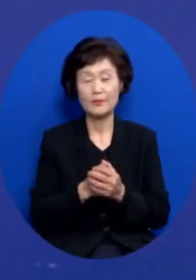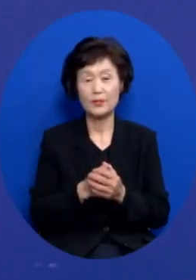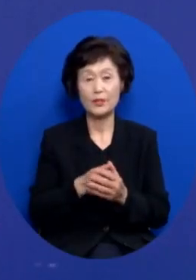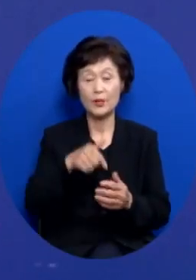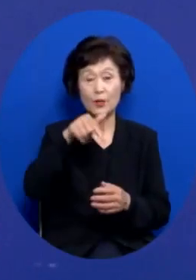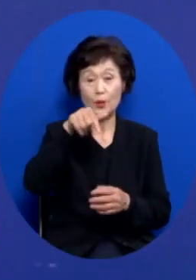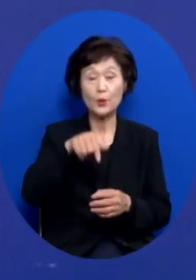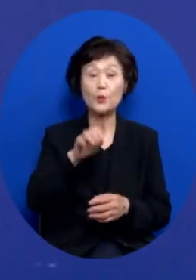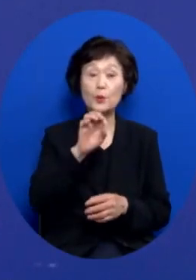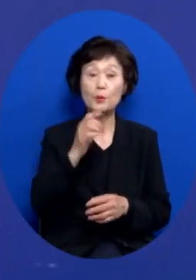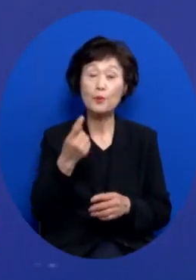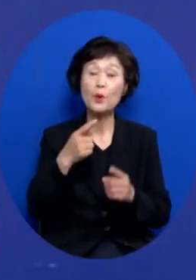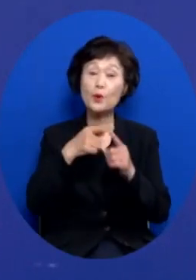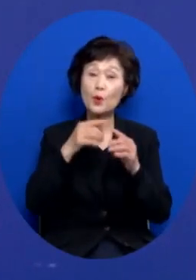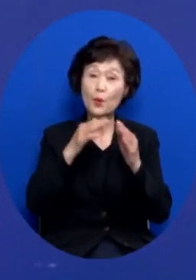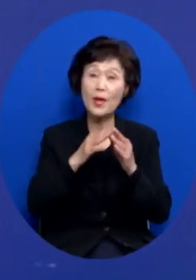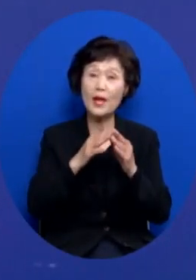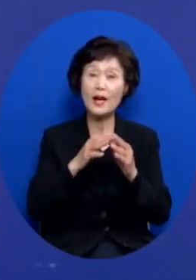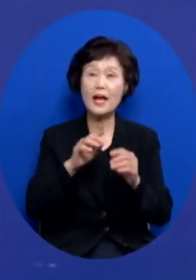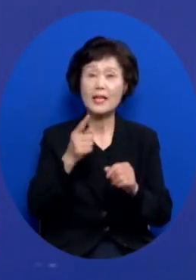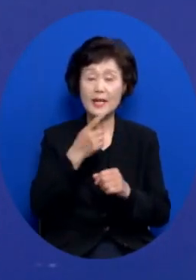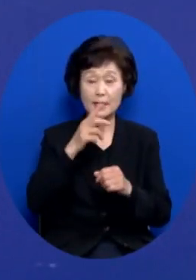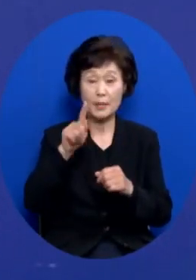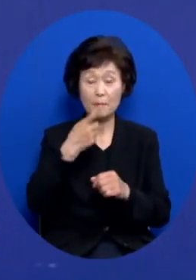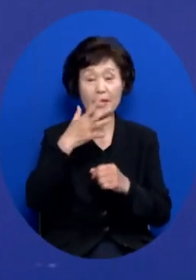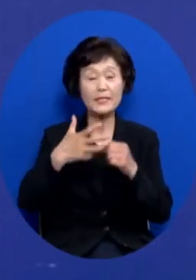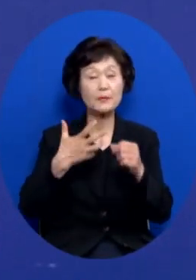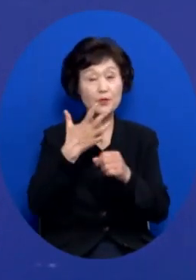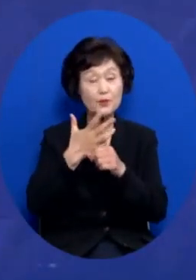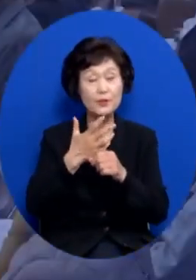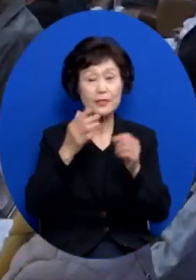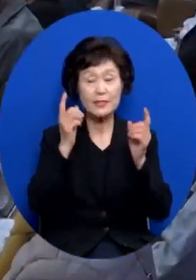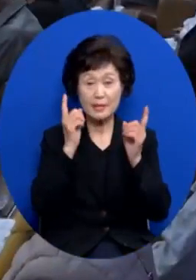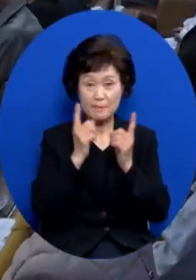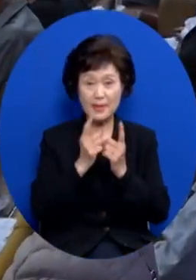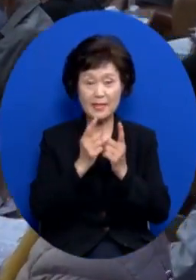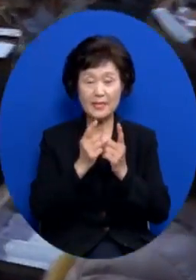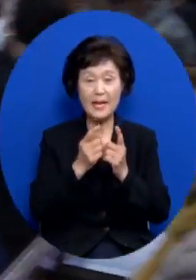구포교회가 창립 118주년을 맞아 기념 부흥회를 열었습니다